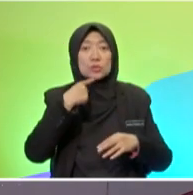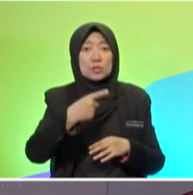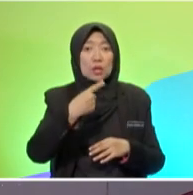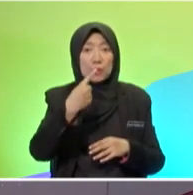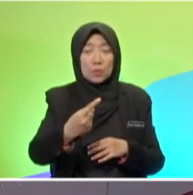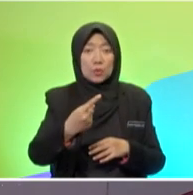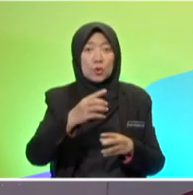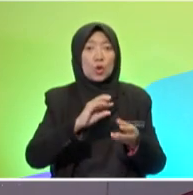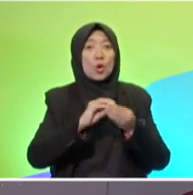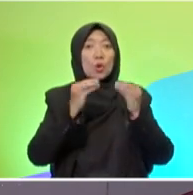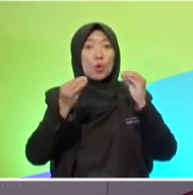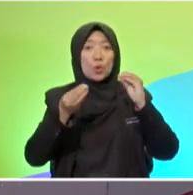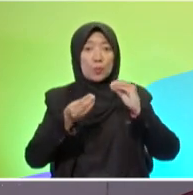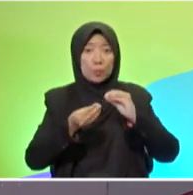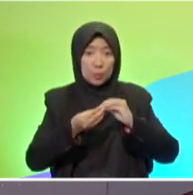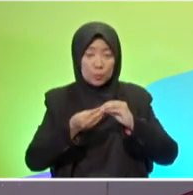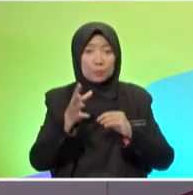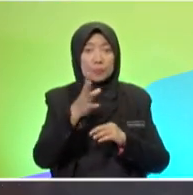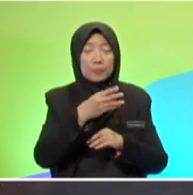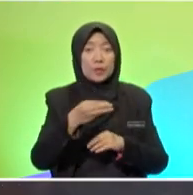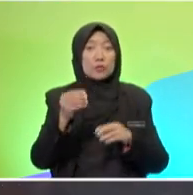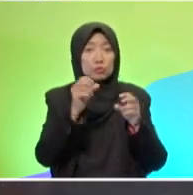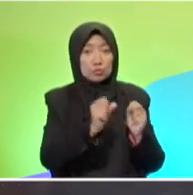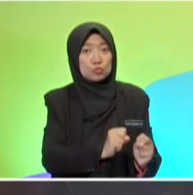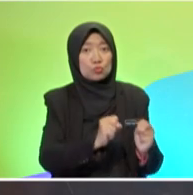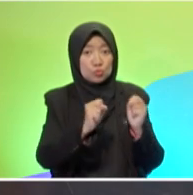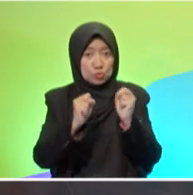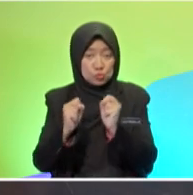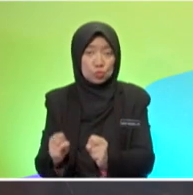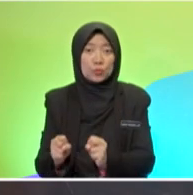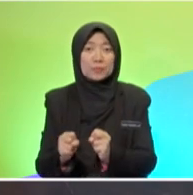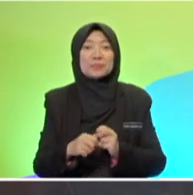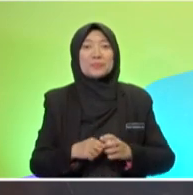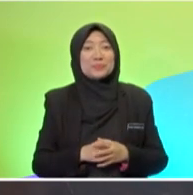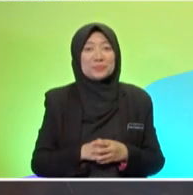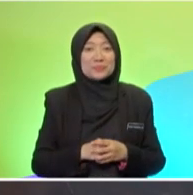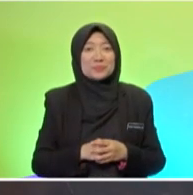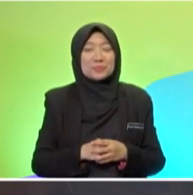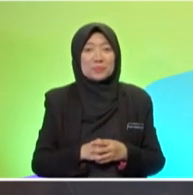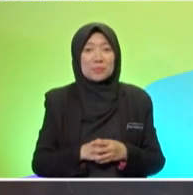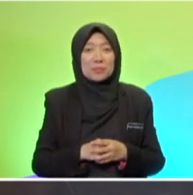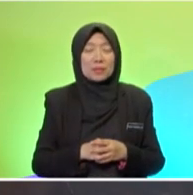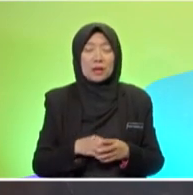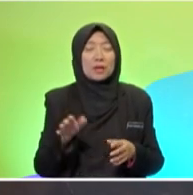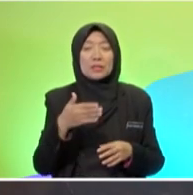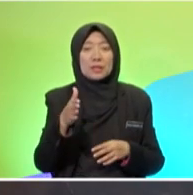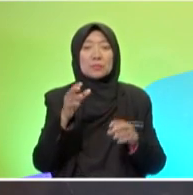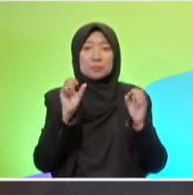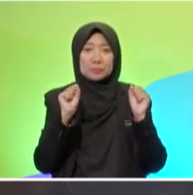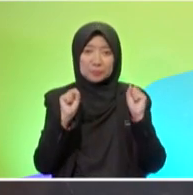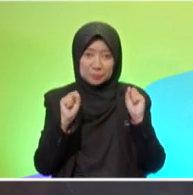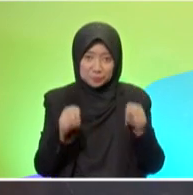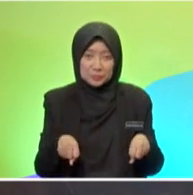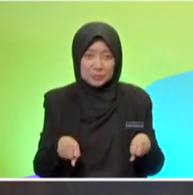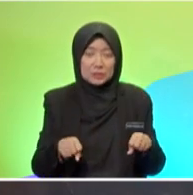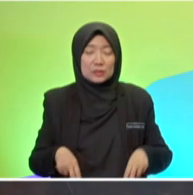Mira angkat ikan dan susun dekat depan. Boleh cikgu. Ikan ni special. Dia tak apa. Boleh hidup tanpa air.